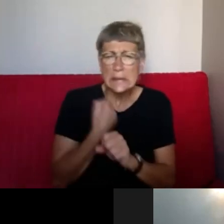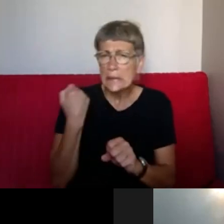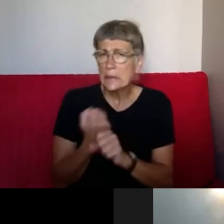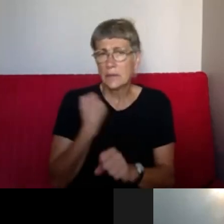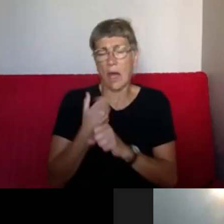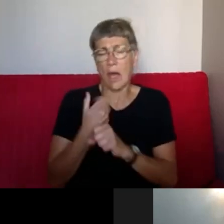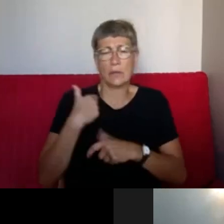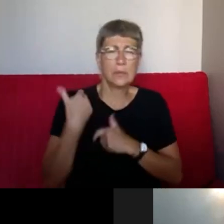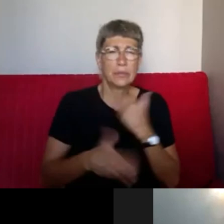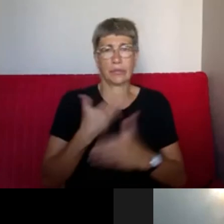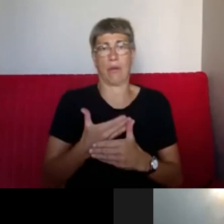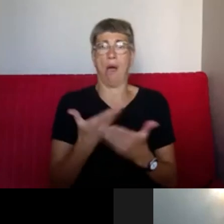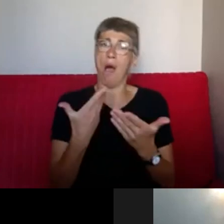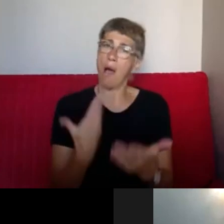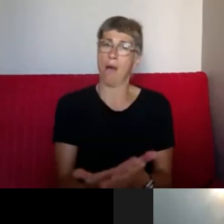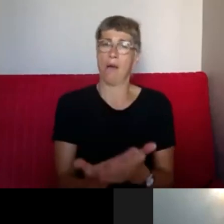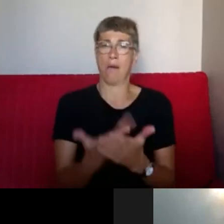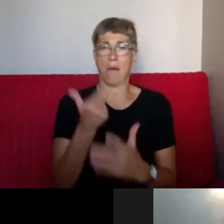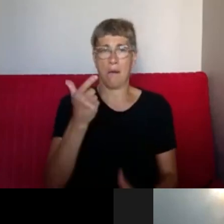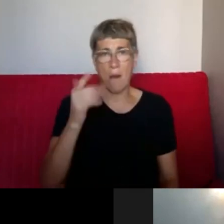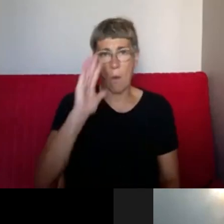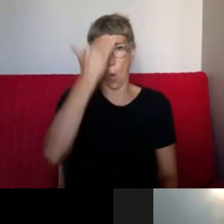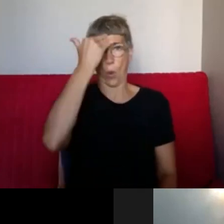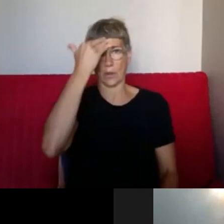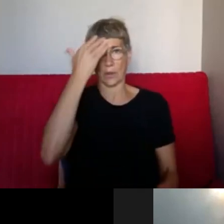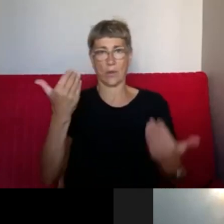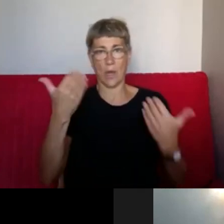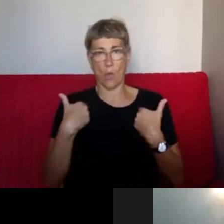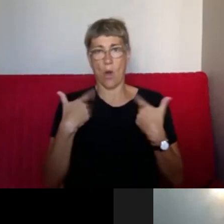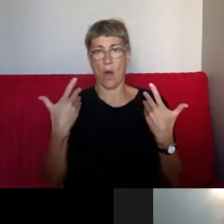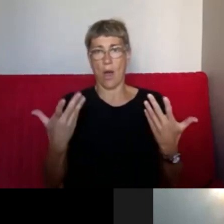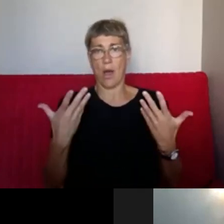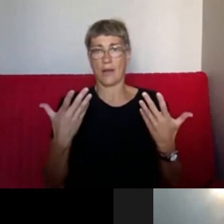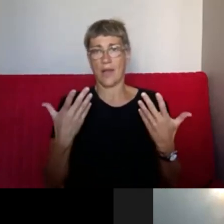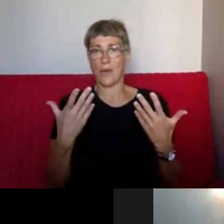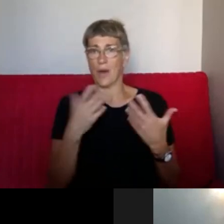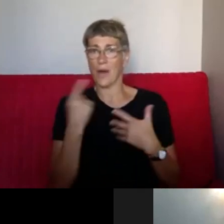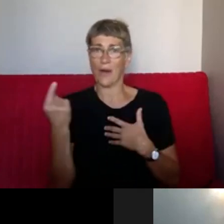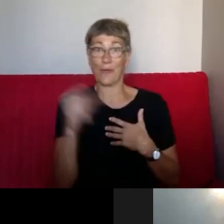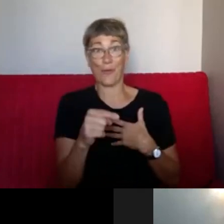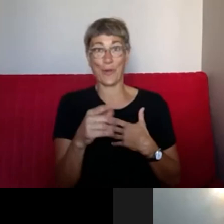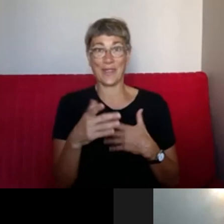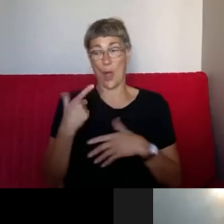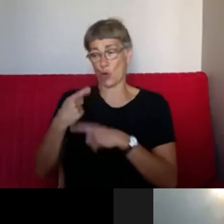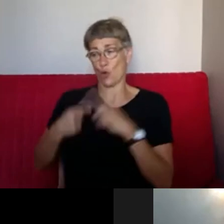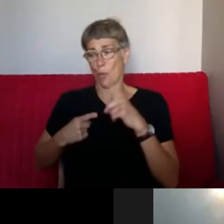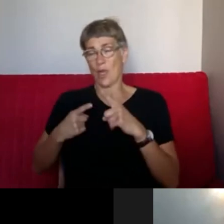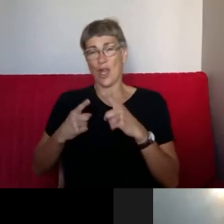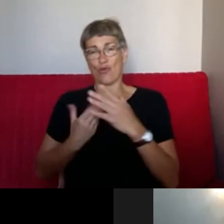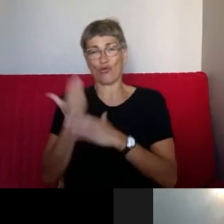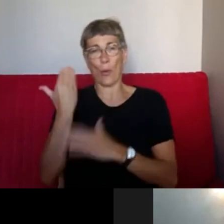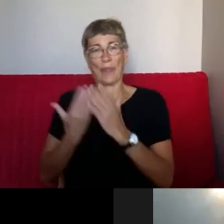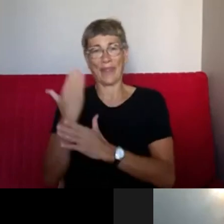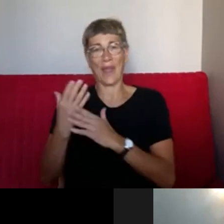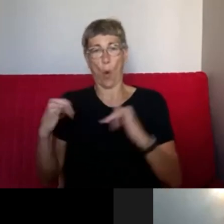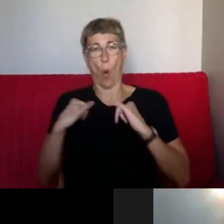c'est vraiment la reconnaissance. Ma reconnaissance à moi, c'est d'avoir bloqué la demi-journée en congé pour faire ce webinaire. C'est pour